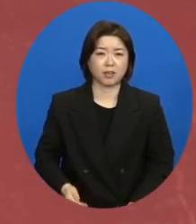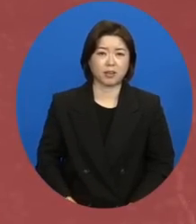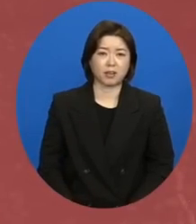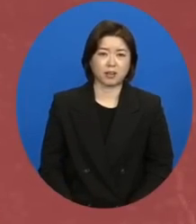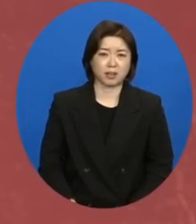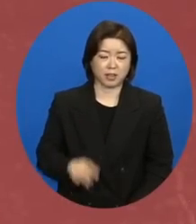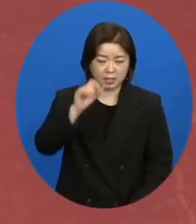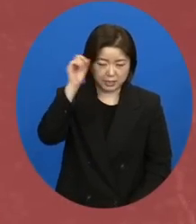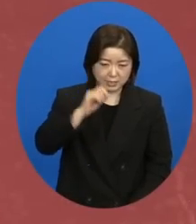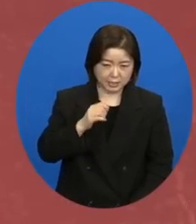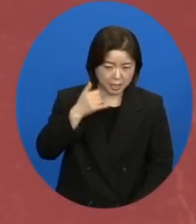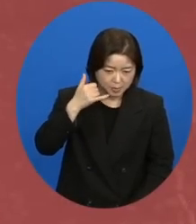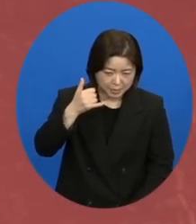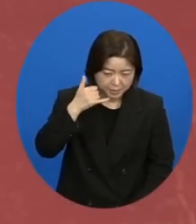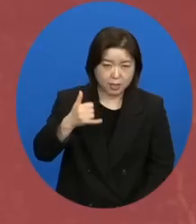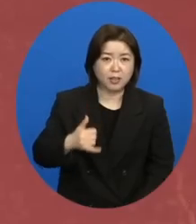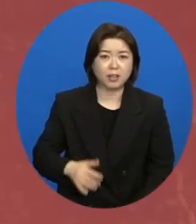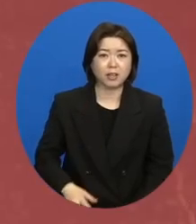새벽에 전화를 해야 된 거야.